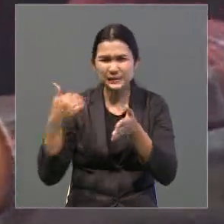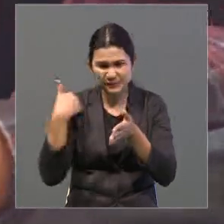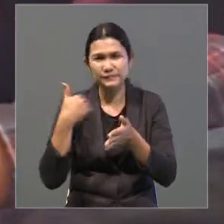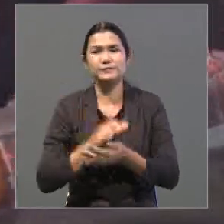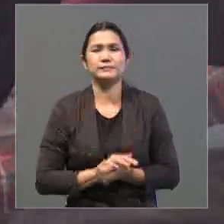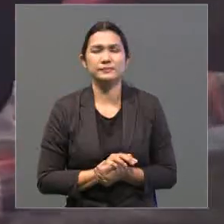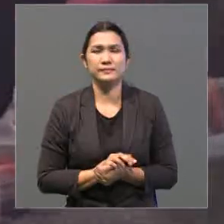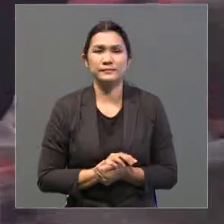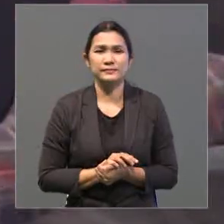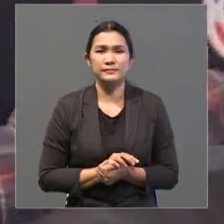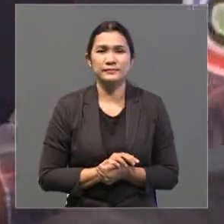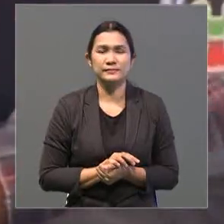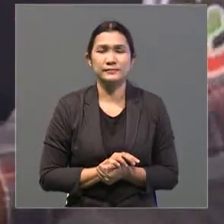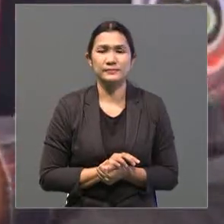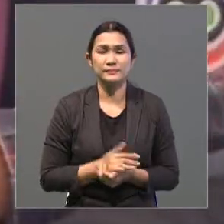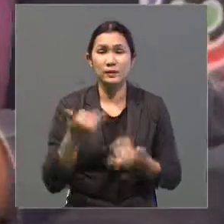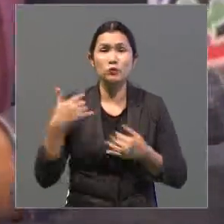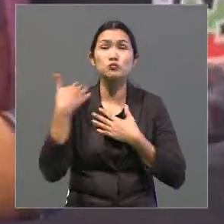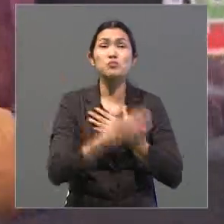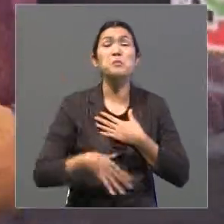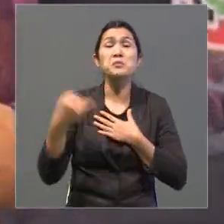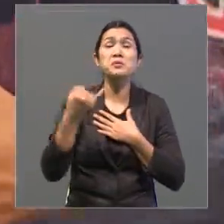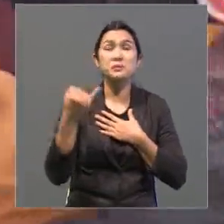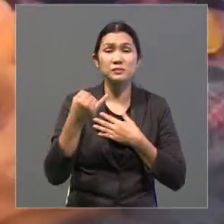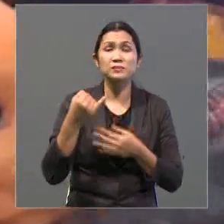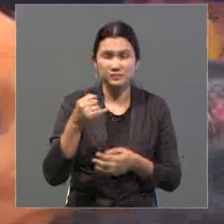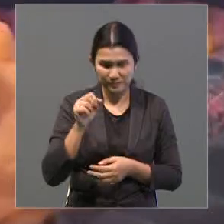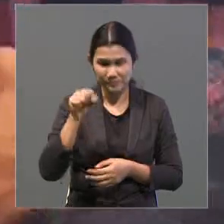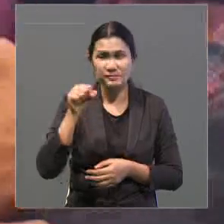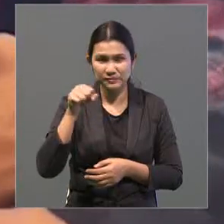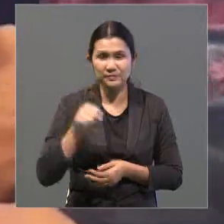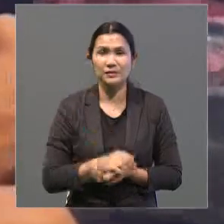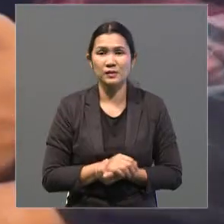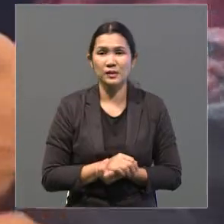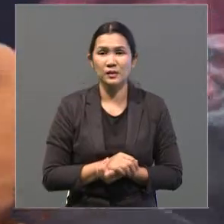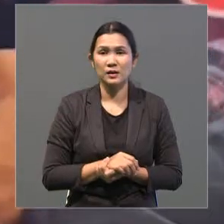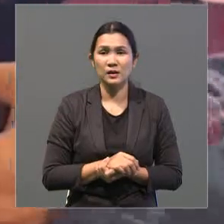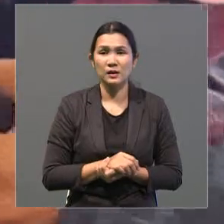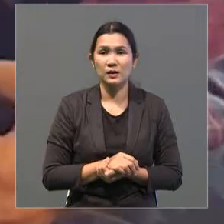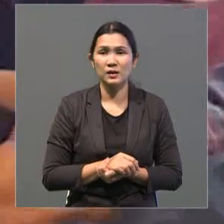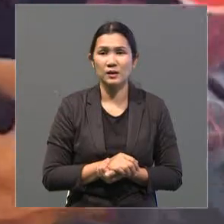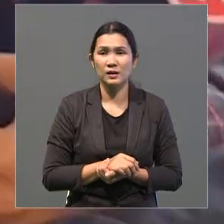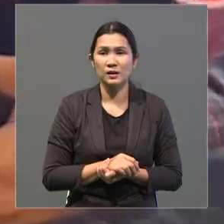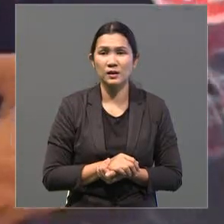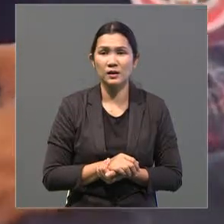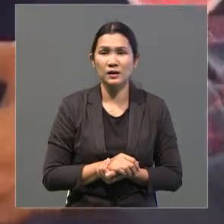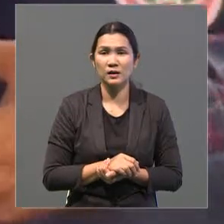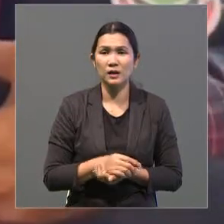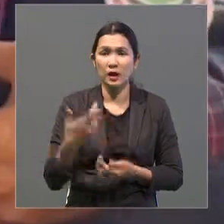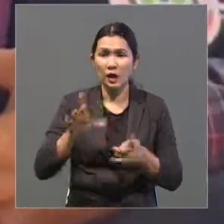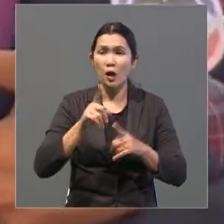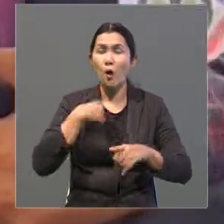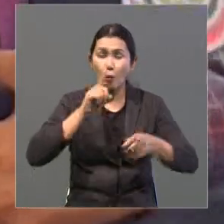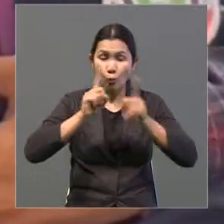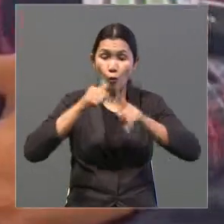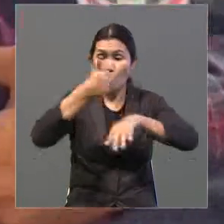รครับ คือสุขภาพไม่ดีครับ โอเคครับ แล้วได้คุยกับทางผู้บริหารพรรคภูมิใจไทยหรือ